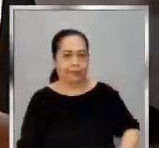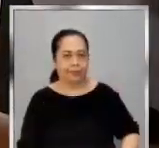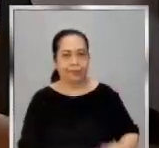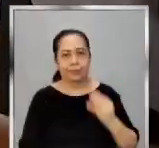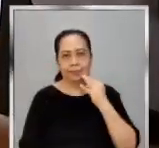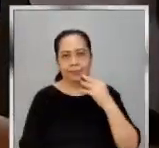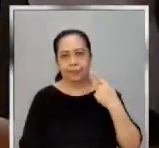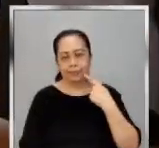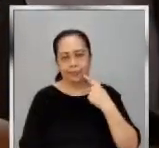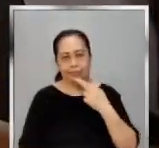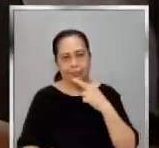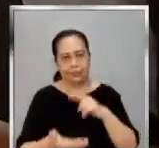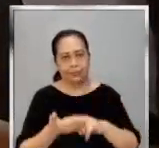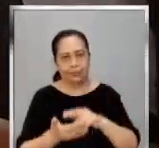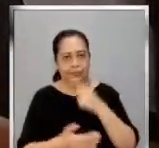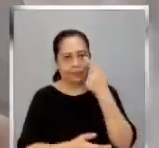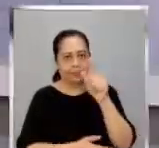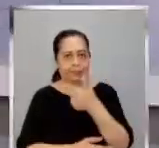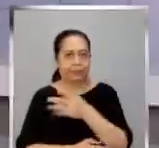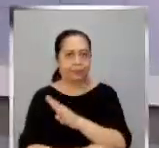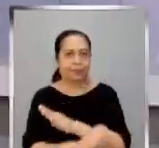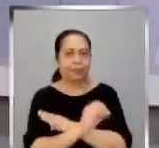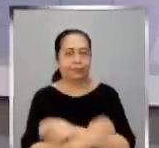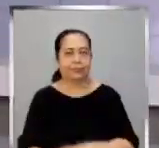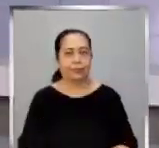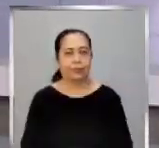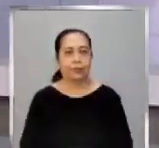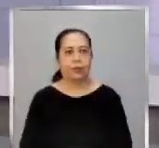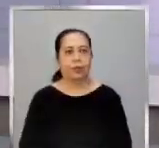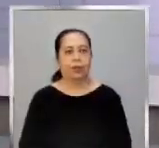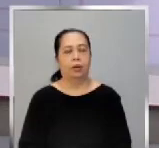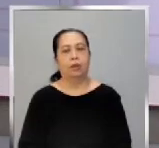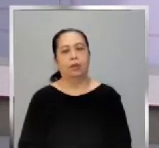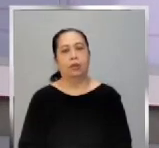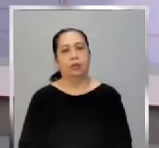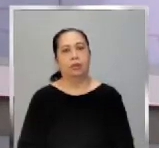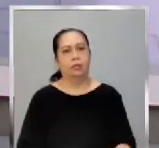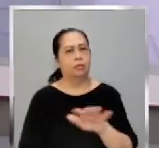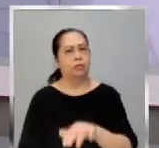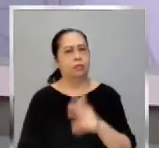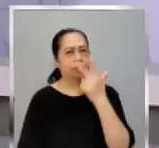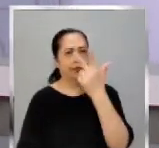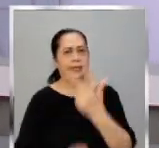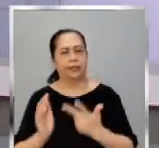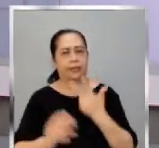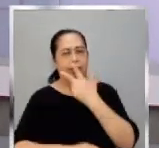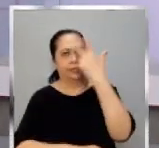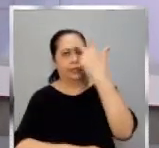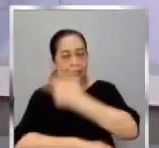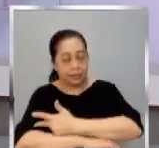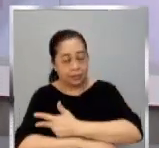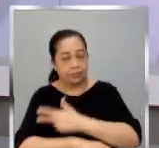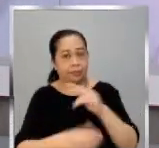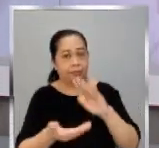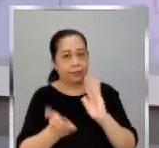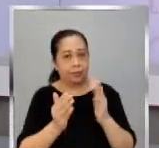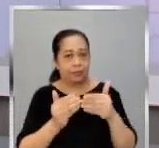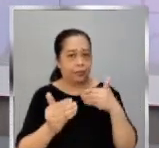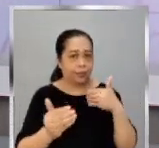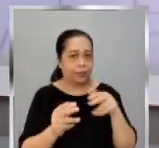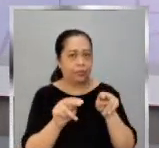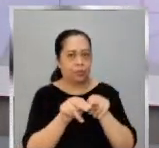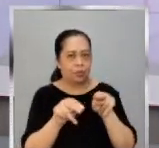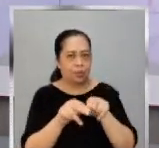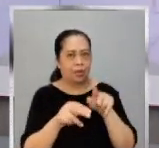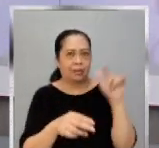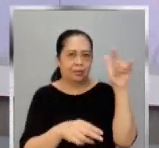nakatutok, 24 oras. Aabutin pa po ng 3 araw bago bumalik sa normal ang operasyon sa Paliparan.